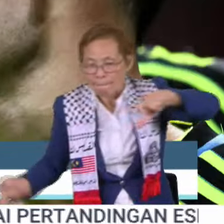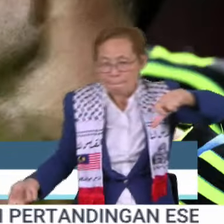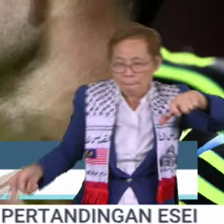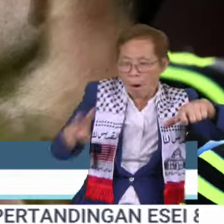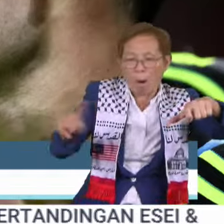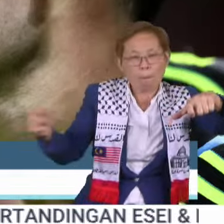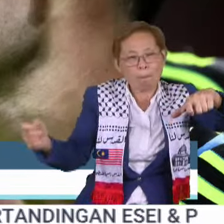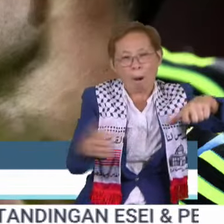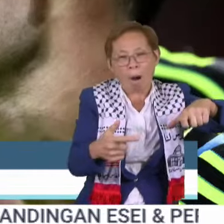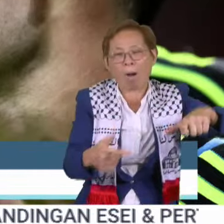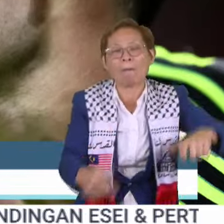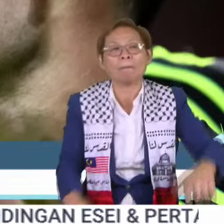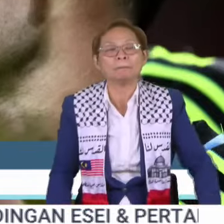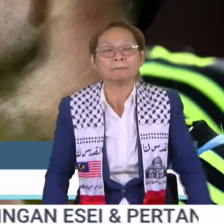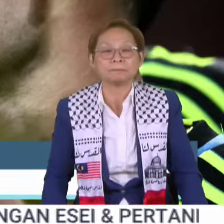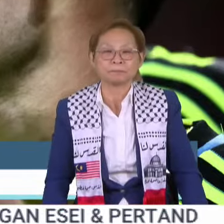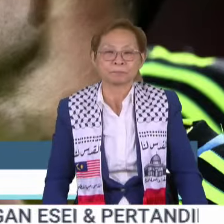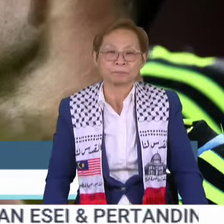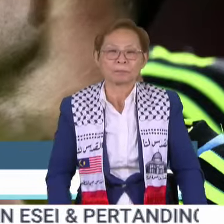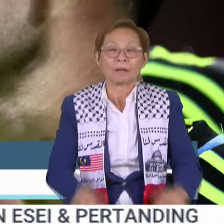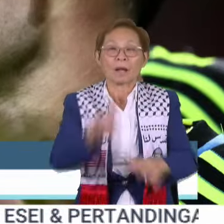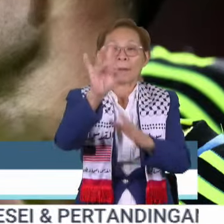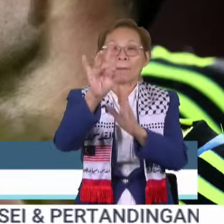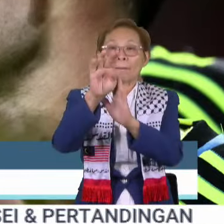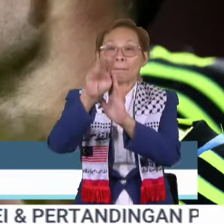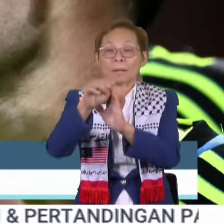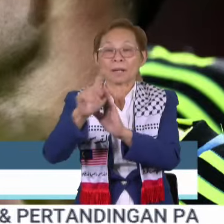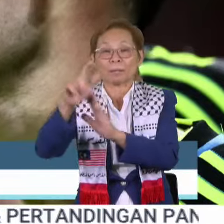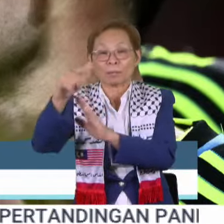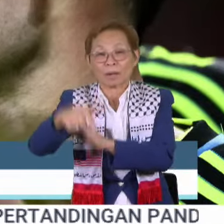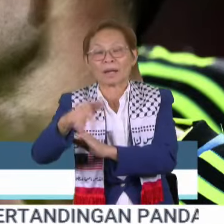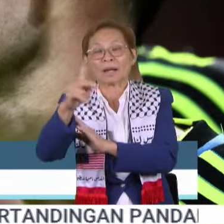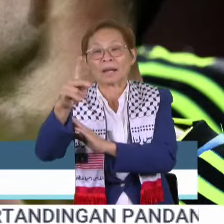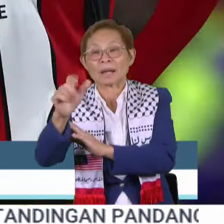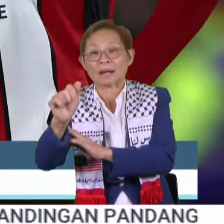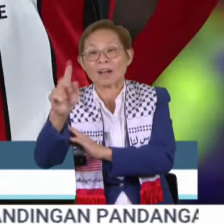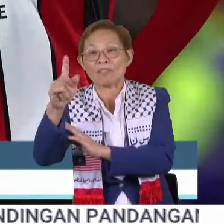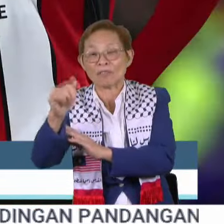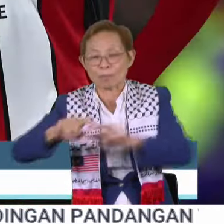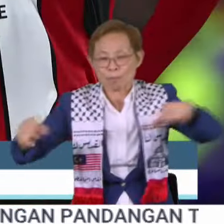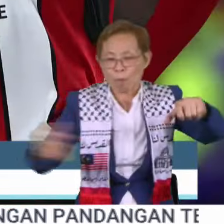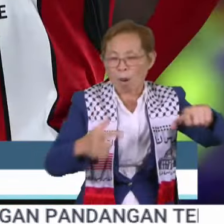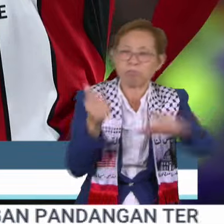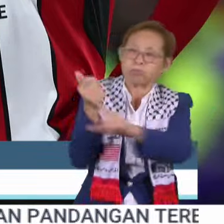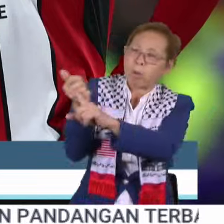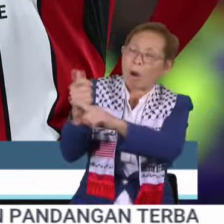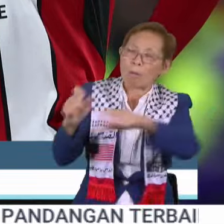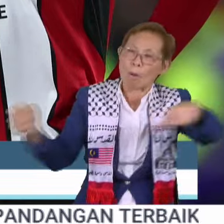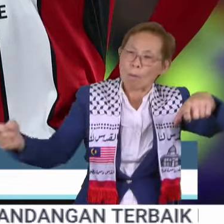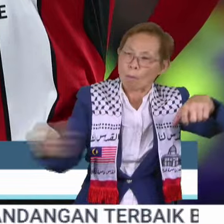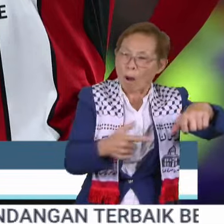mendapat hantaran Declan Rice. Selang 8 minit kemudian, Jadon Vogel menjaringkan gol sendiri